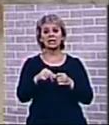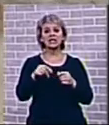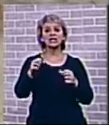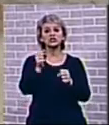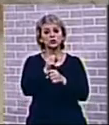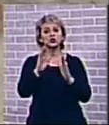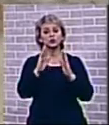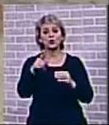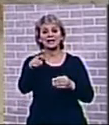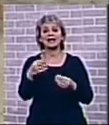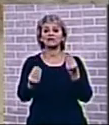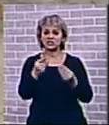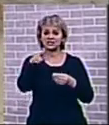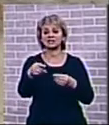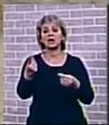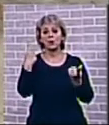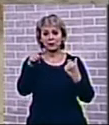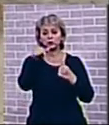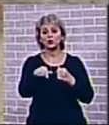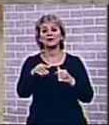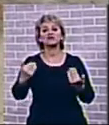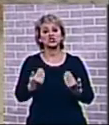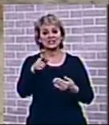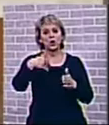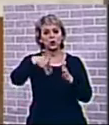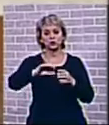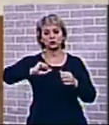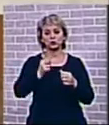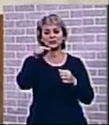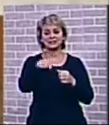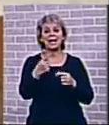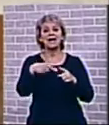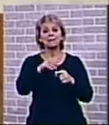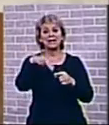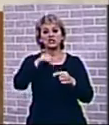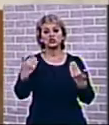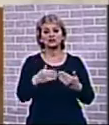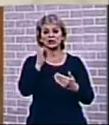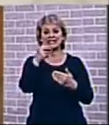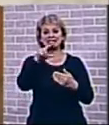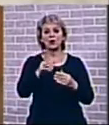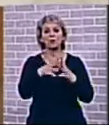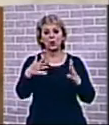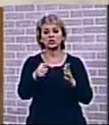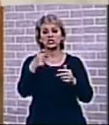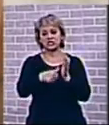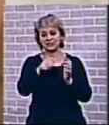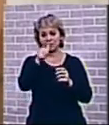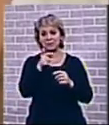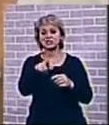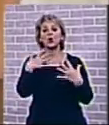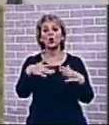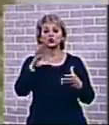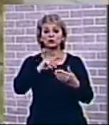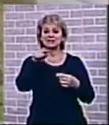Дерутся мальчики только в импровизированном спарринге. В жизни они лучшие друзья. Петя живет в семье Исаевых чуть больше полугода, но